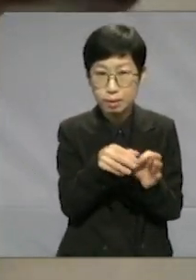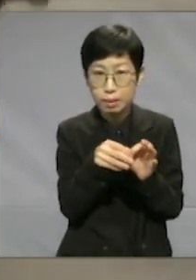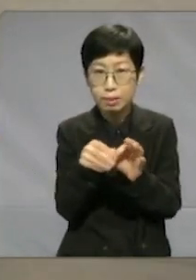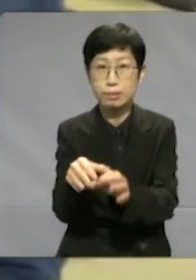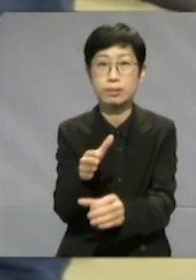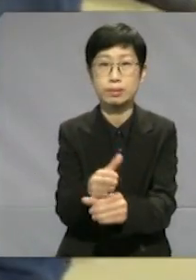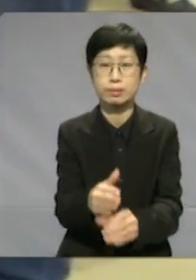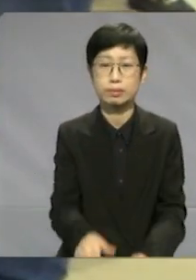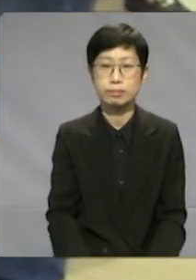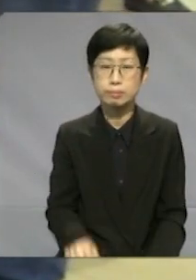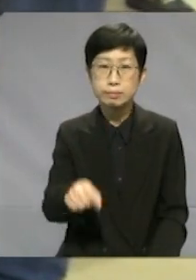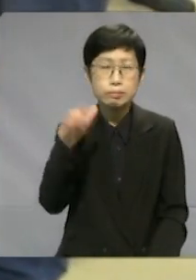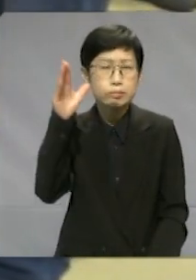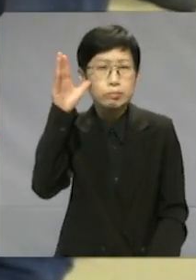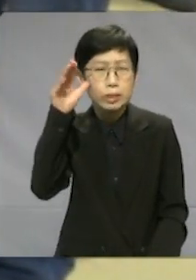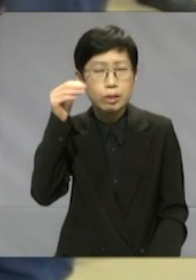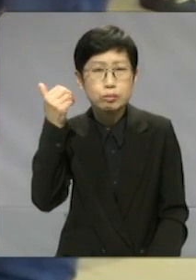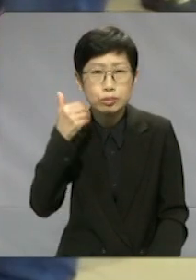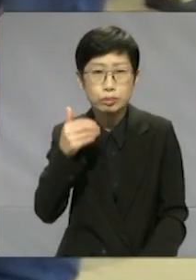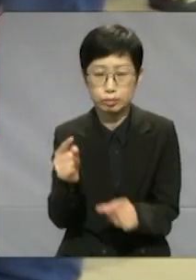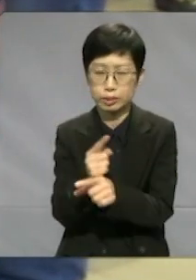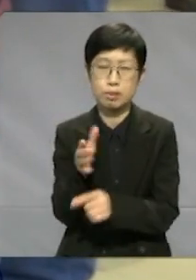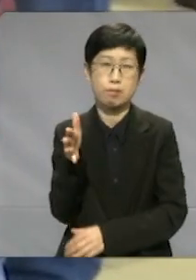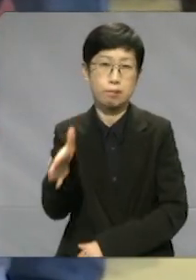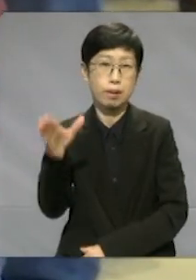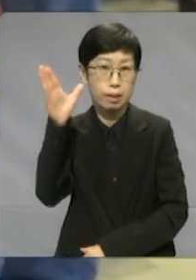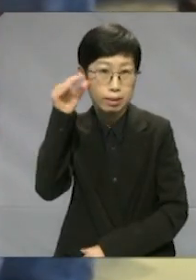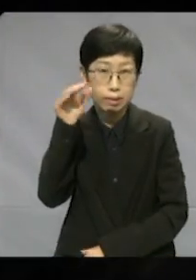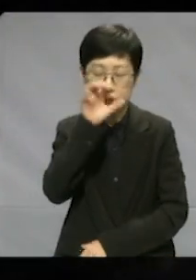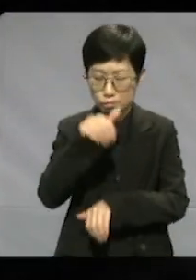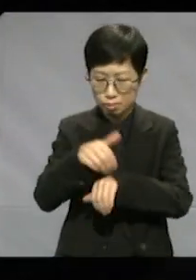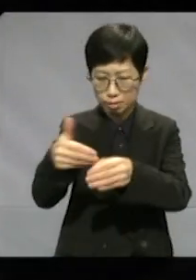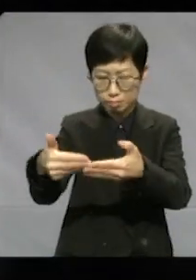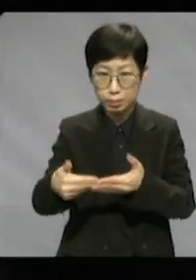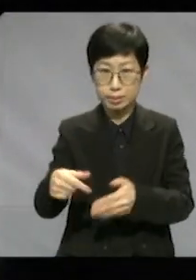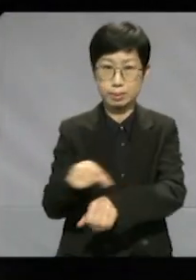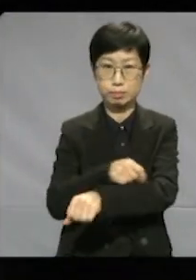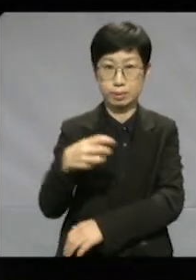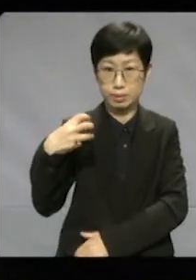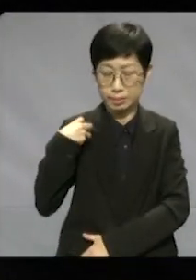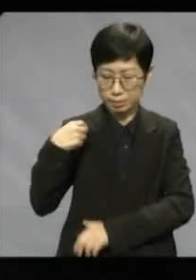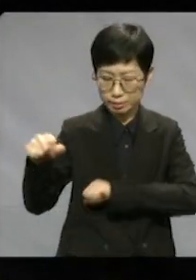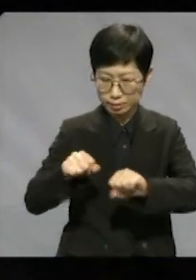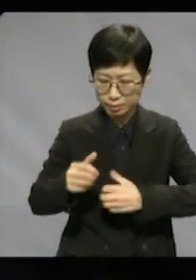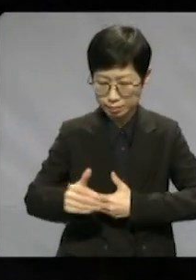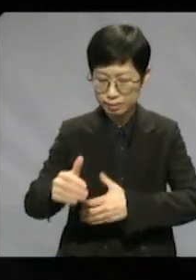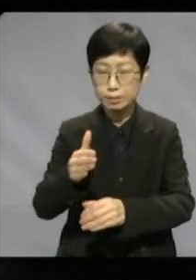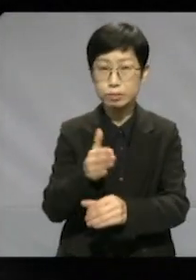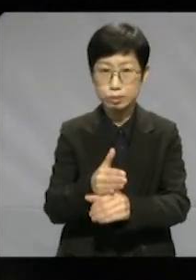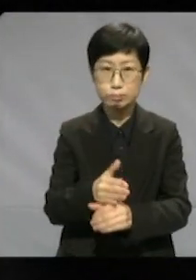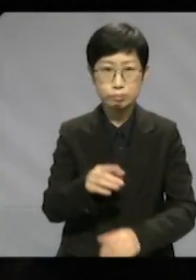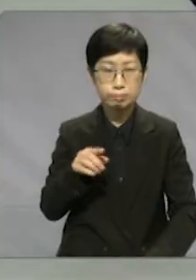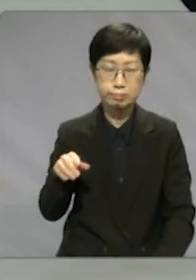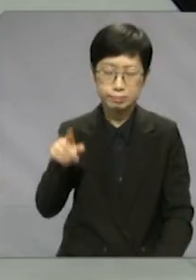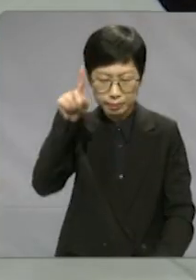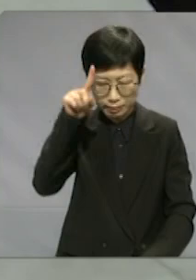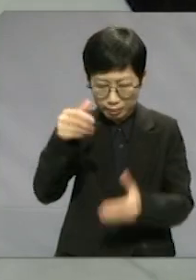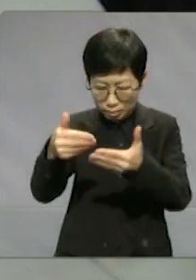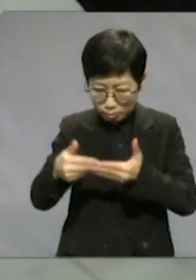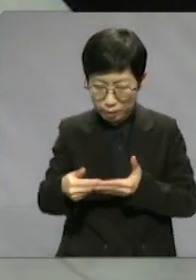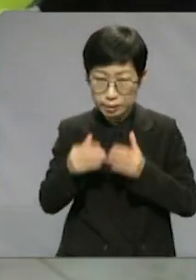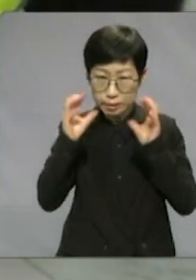않는데요. 이 강아지들은 치료견으로 훈련받고 특별한 임무를 수행 중입니다. 비행 스트레스를 받는